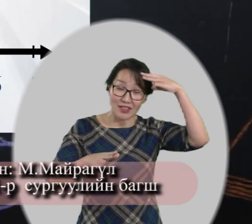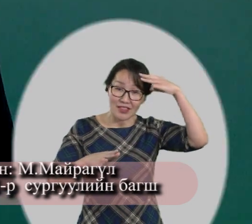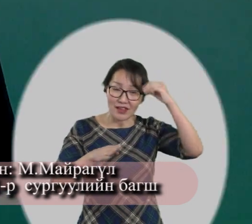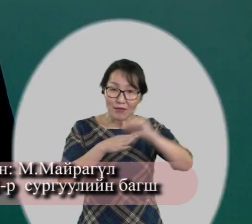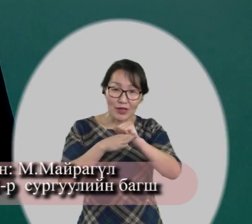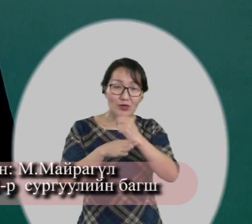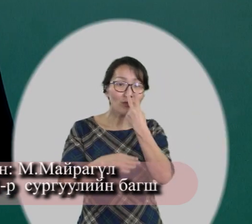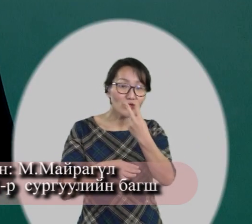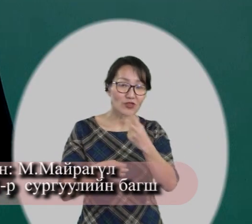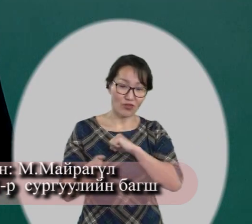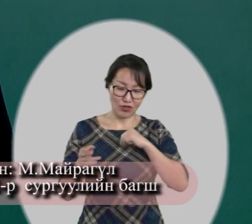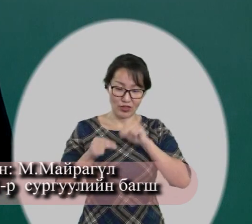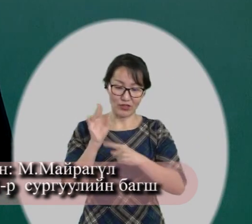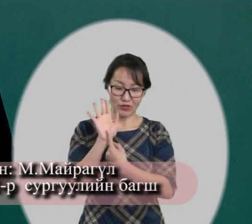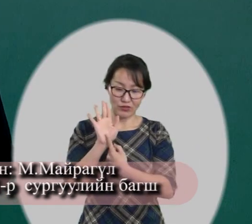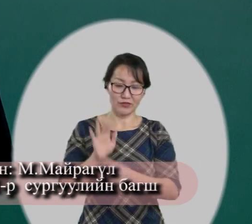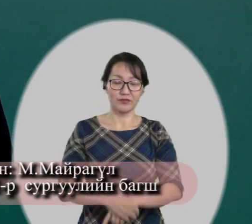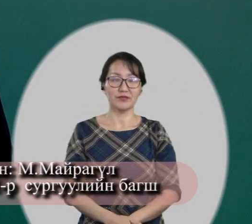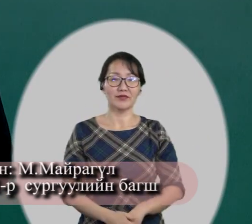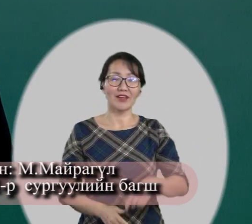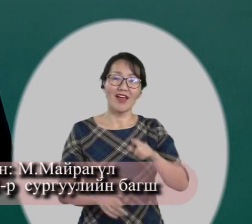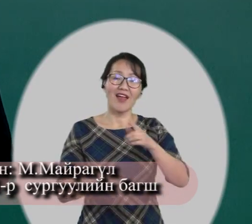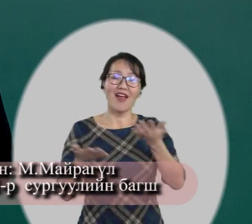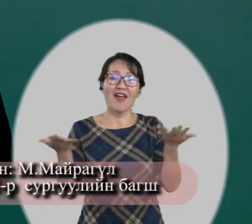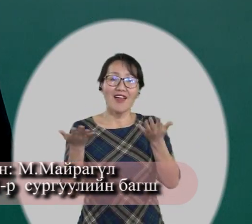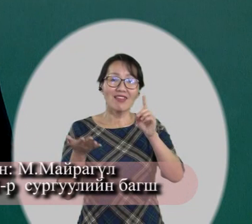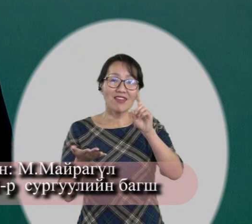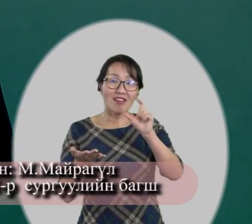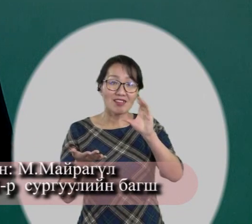алдық. Бірге келесі тапсырмаларды орындап білімдерімізді